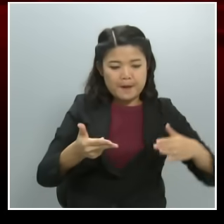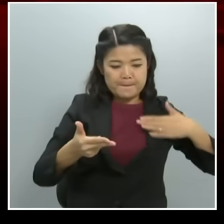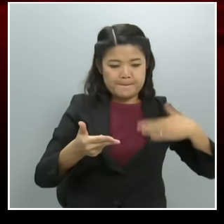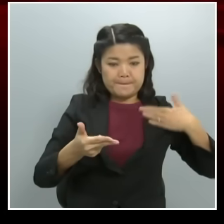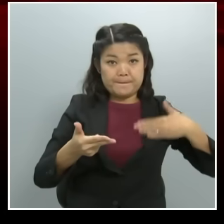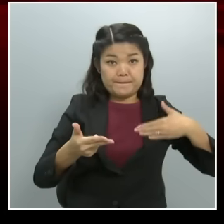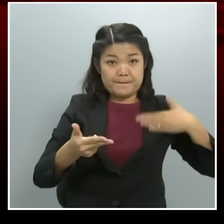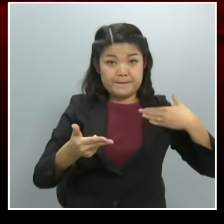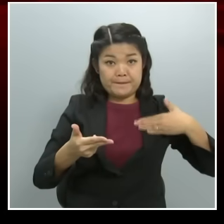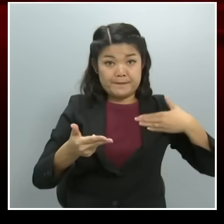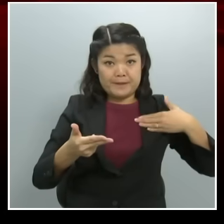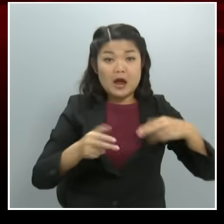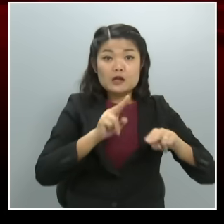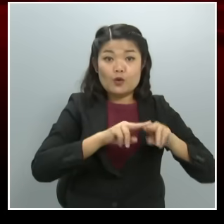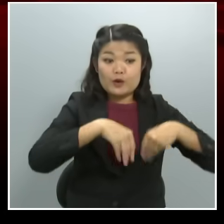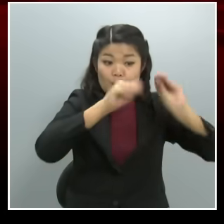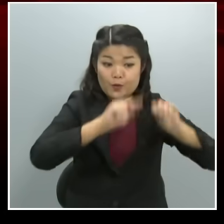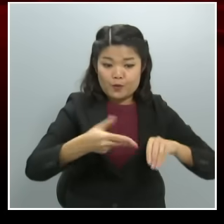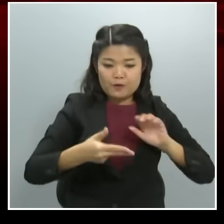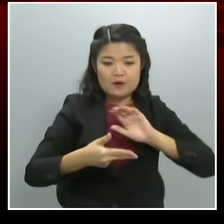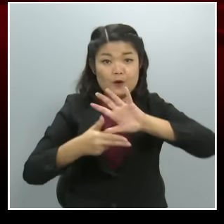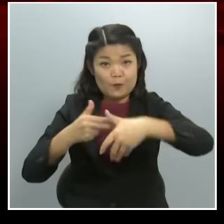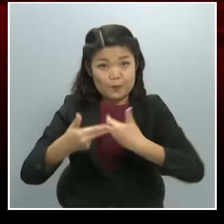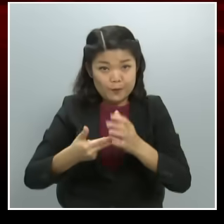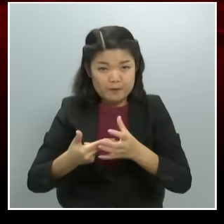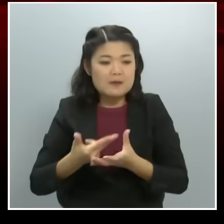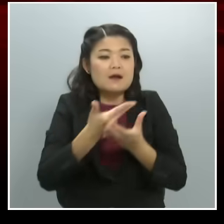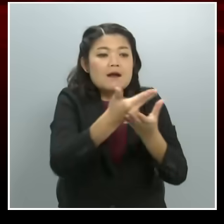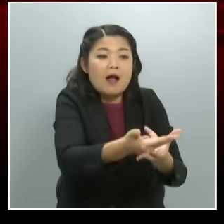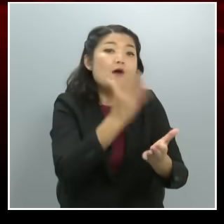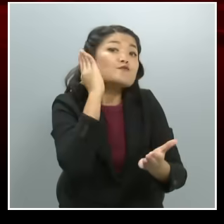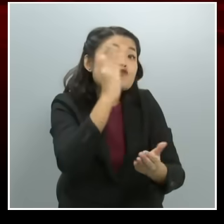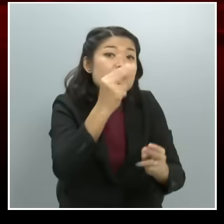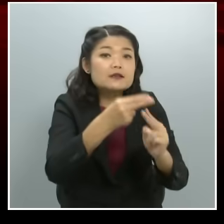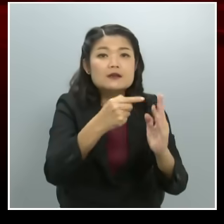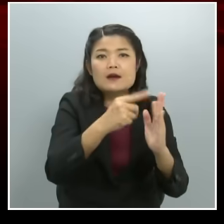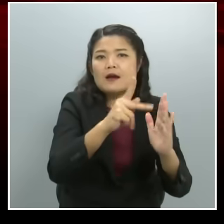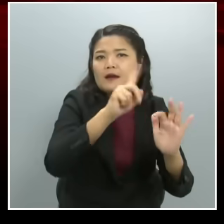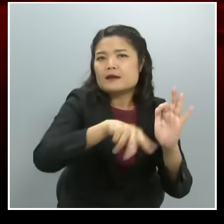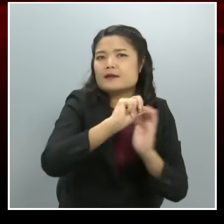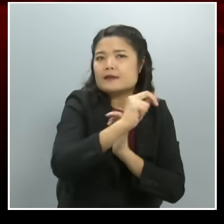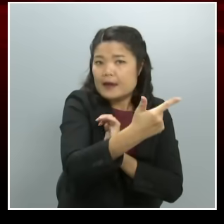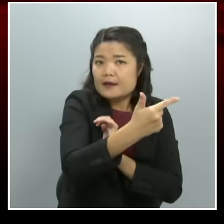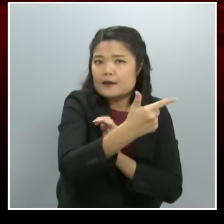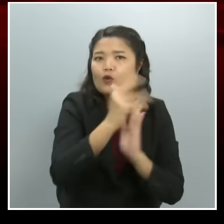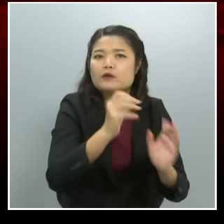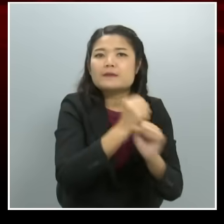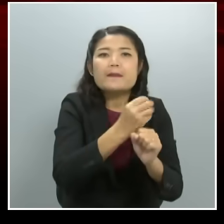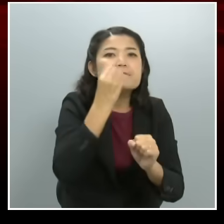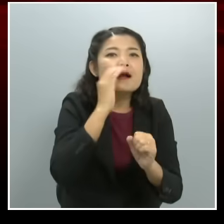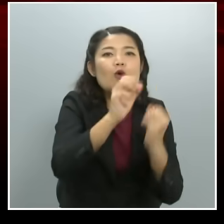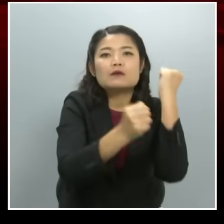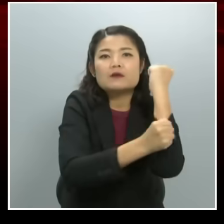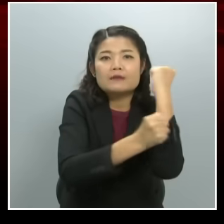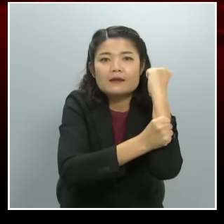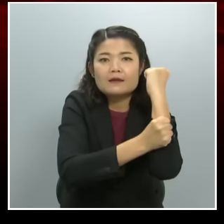อี้และมีการเอาไปฝากไว้กับนายเก่งหรือนายสนธยาคนบ้านในบ้านกำนันนกซึ่งในเว